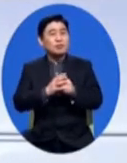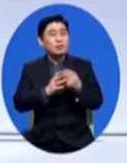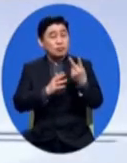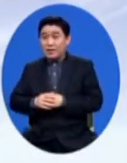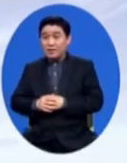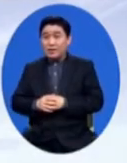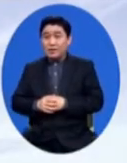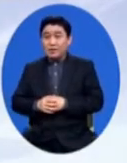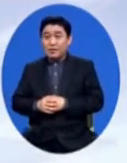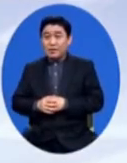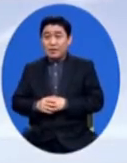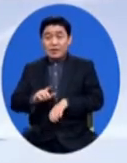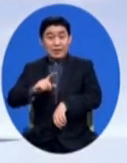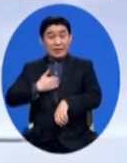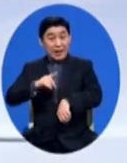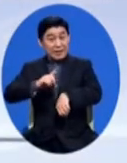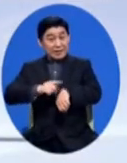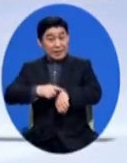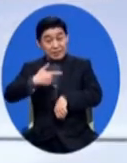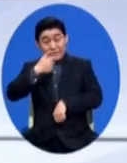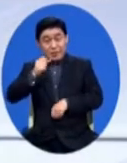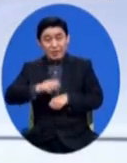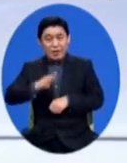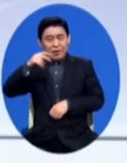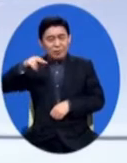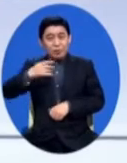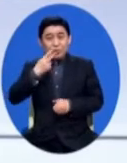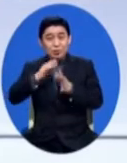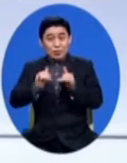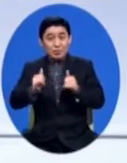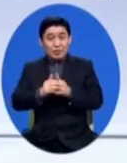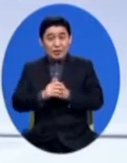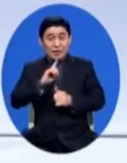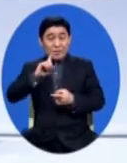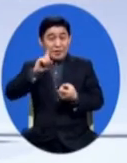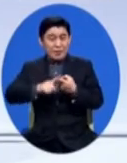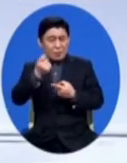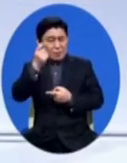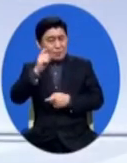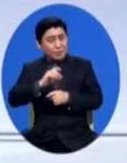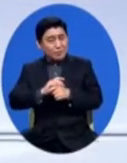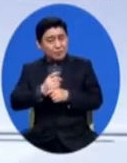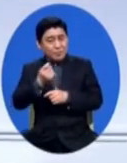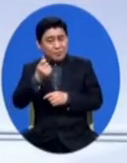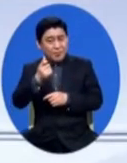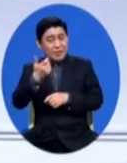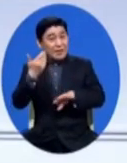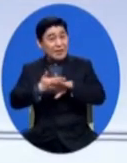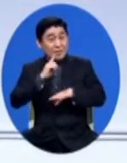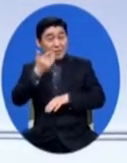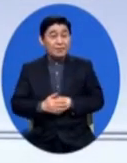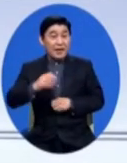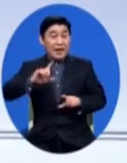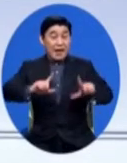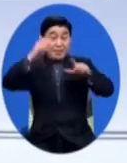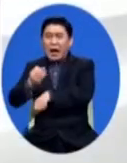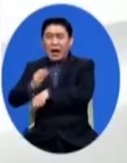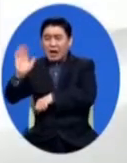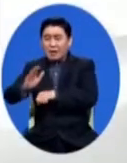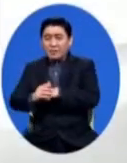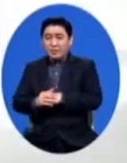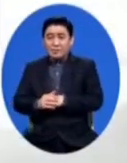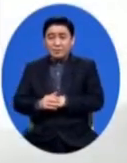조금 물을게요. 제가 시간이 없지만 예. 제가 유승민 후보님 말씀에 대해서 조금 그 다른 의견 말하고 싶습니다. 안